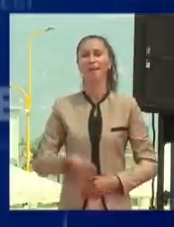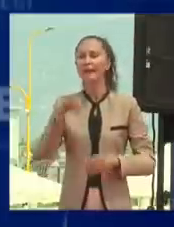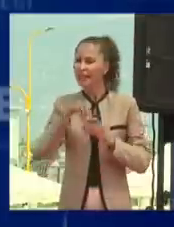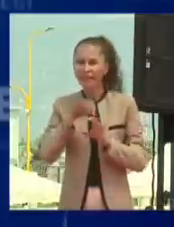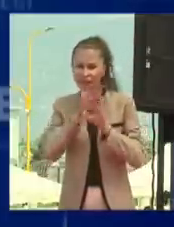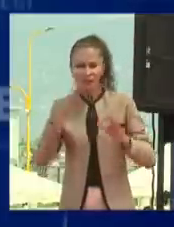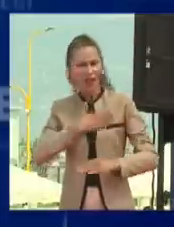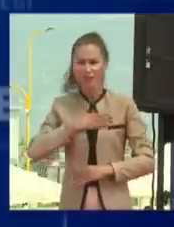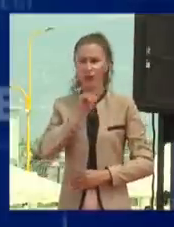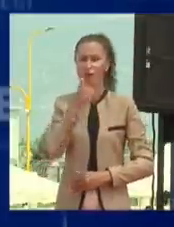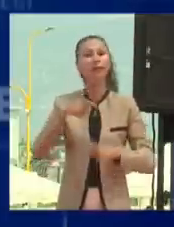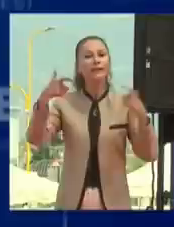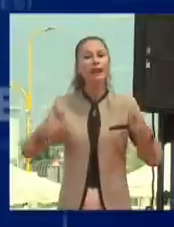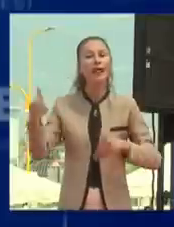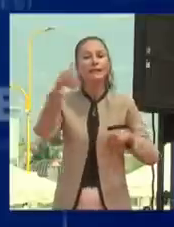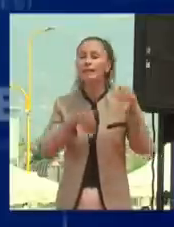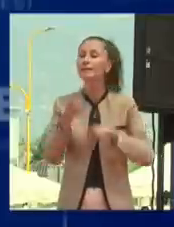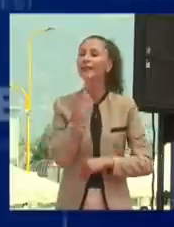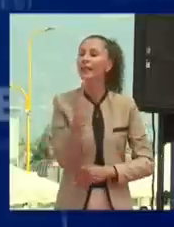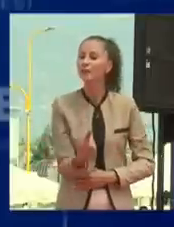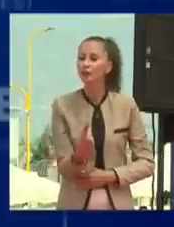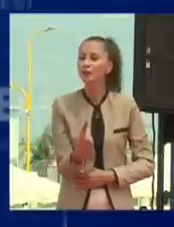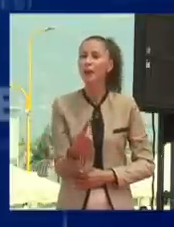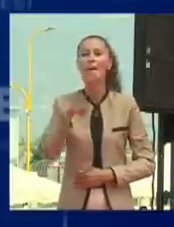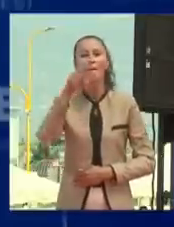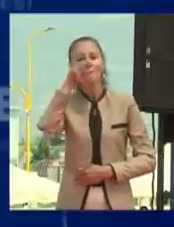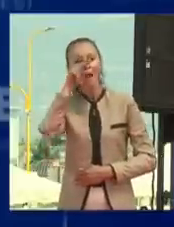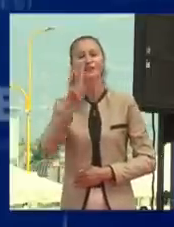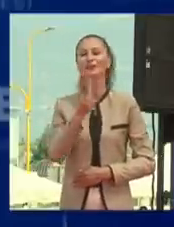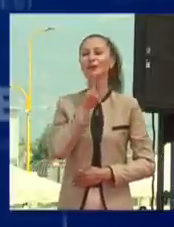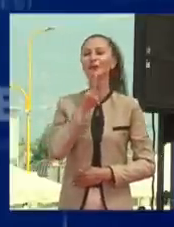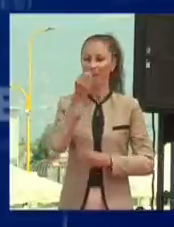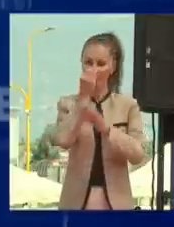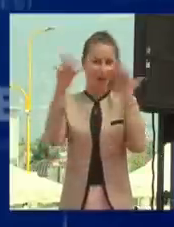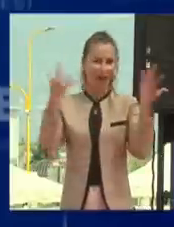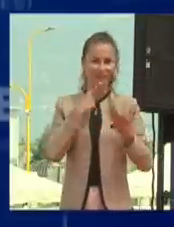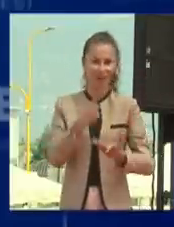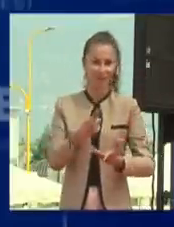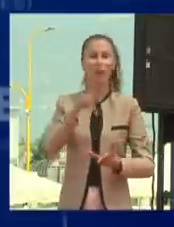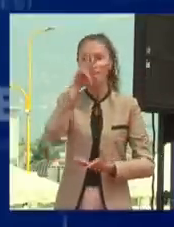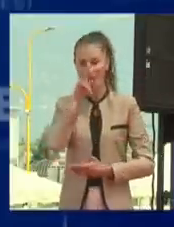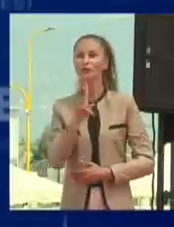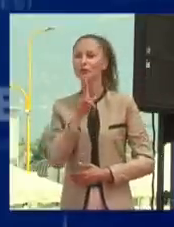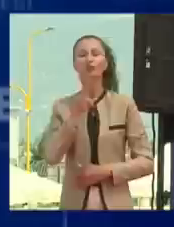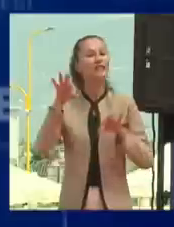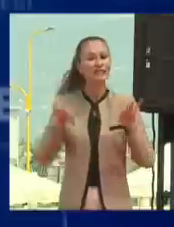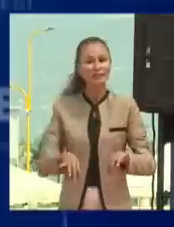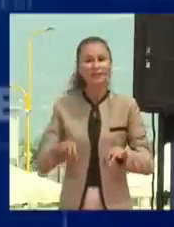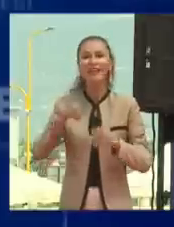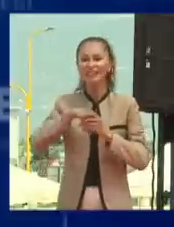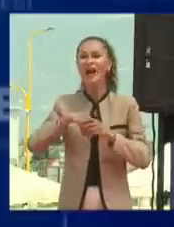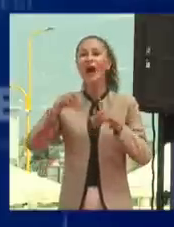endişem yok. Yerel seçimlerde ne demiştik? Mart'ın sonu bahar demiştik, değil mi? Mart'ın sonu bahar. Şimdi